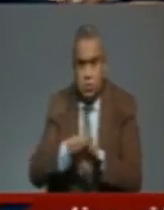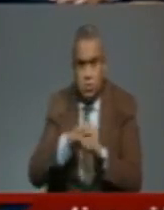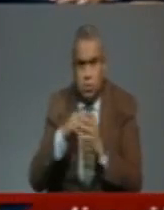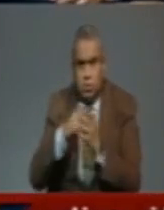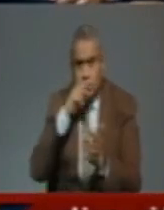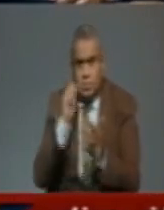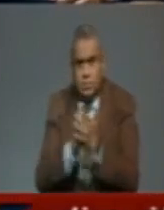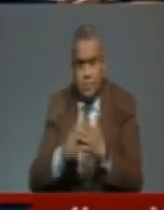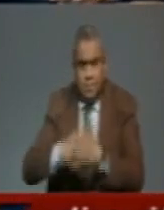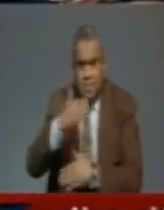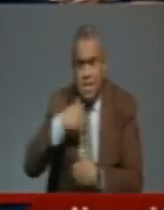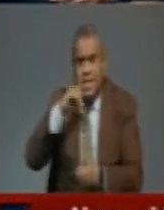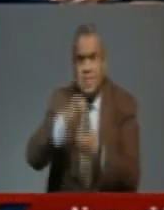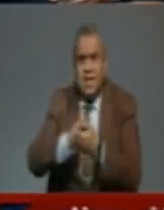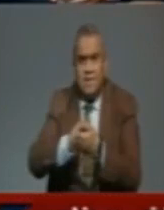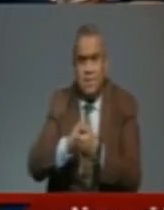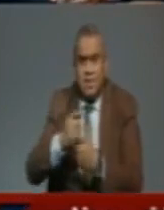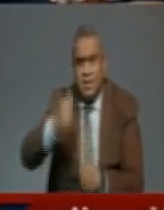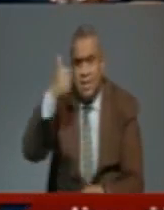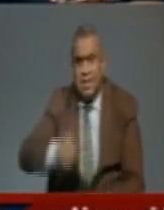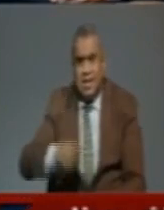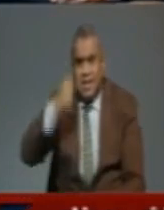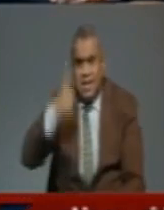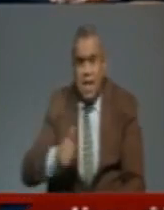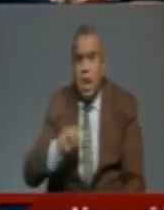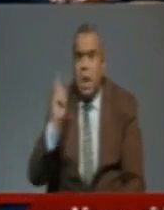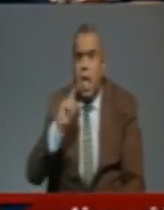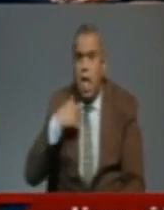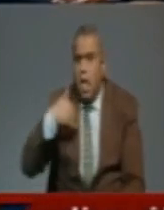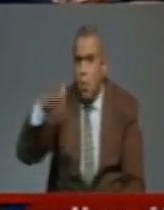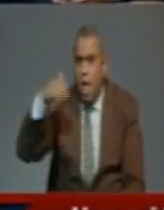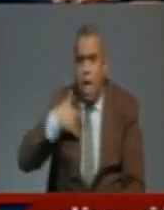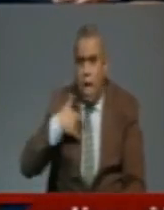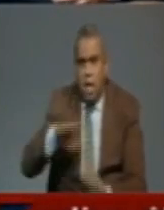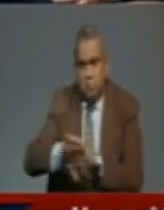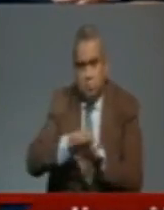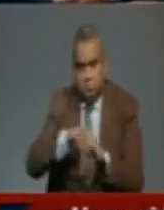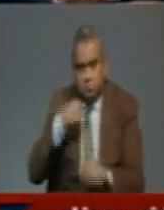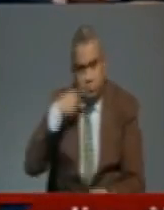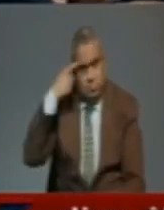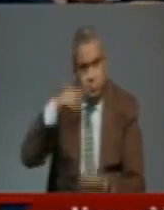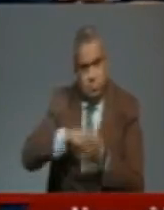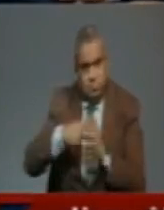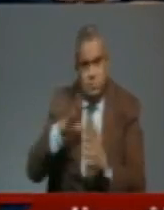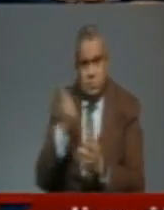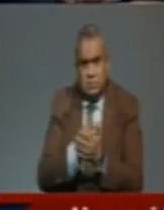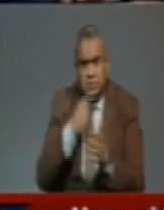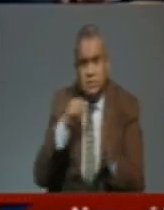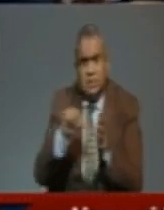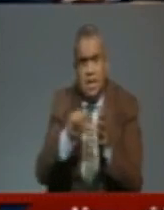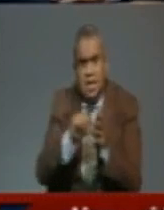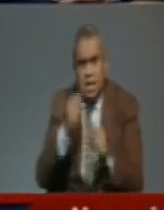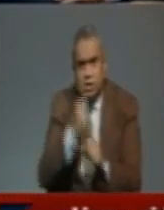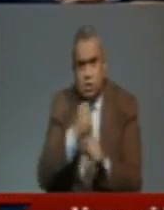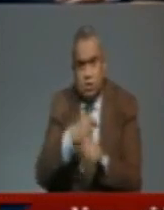مع المستثمرين، احنا يعني الناس اللي شغاله ممكن ما تمشيش